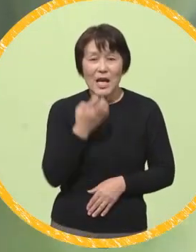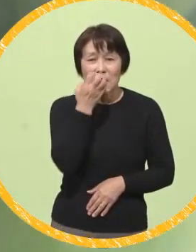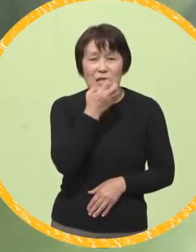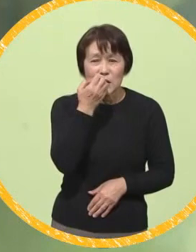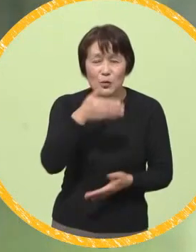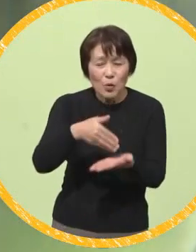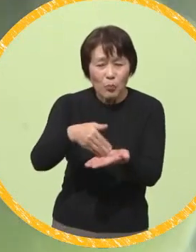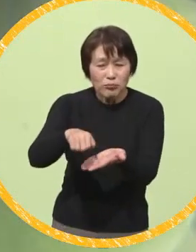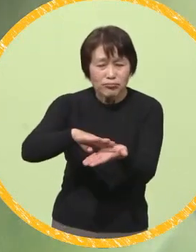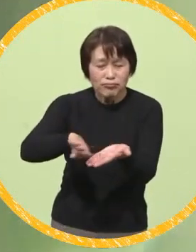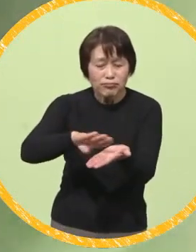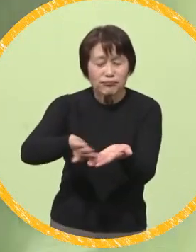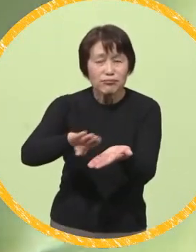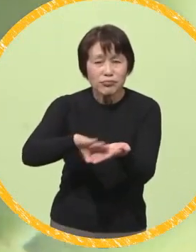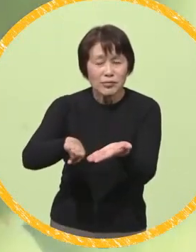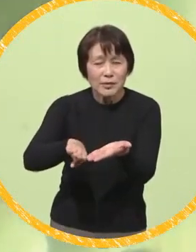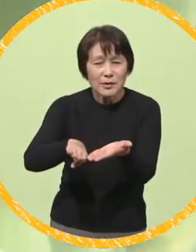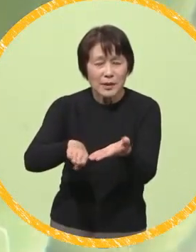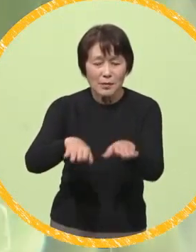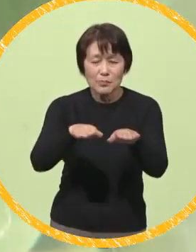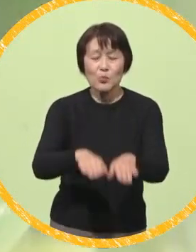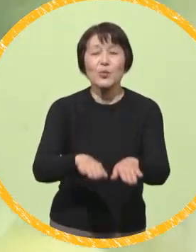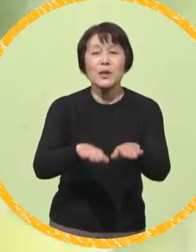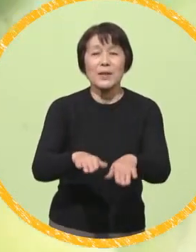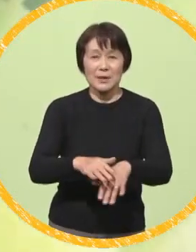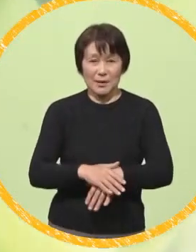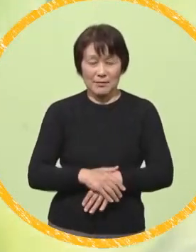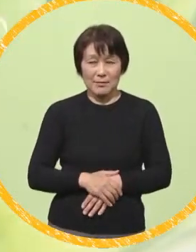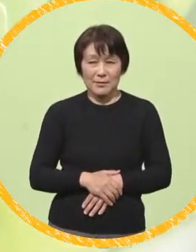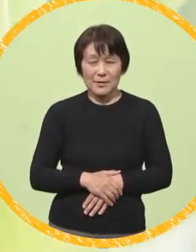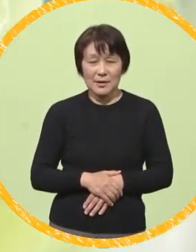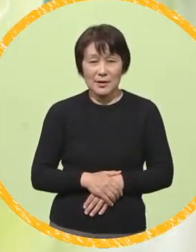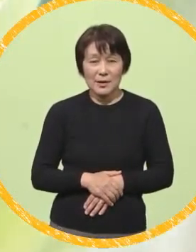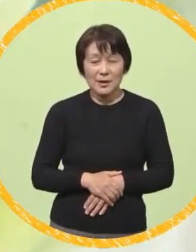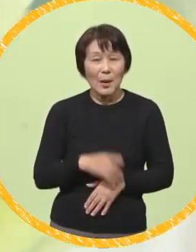ますので、渋を抜いた後に塩水につけたものです。 ちょっ